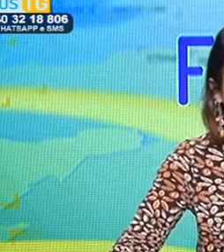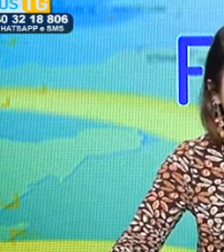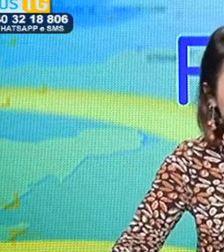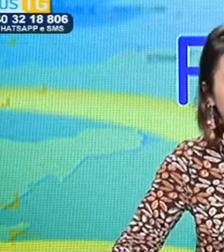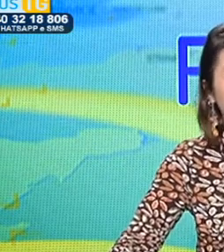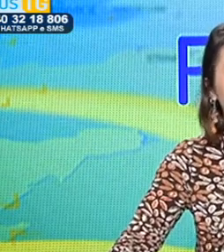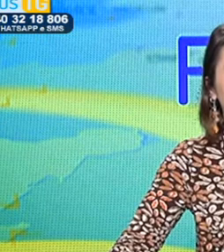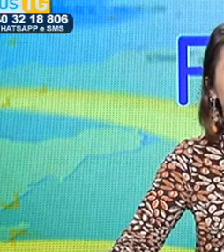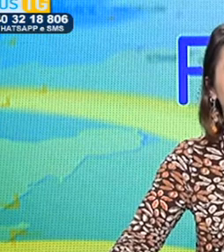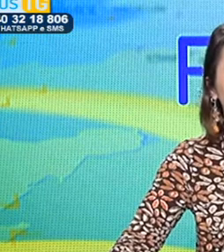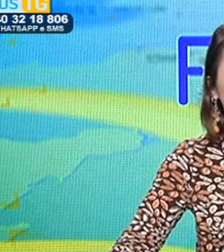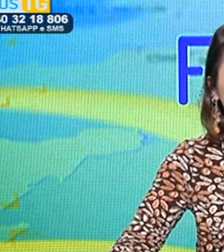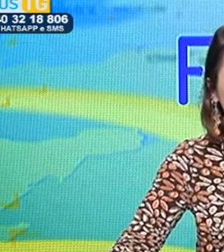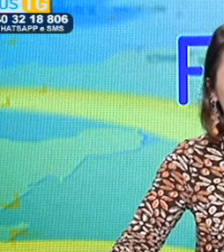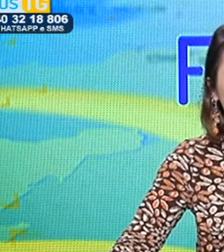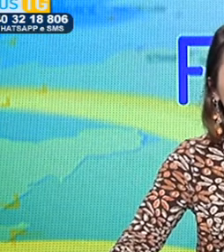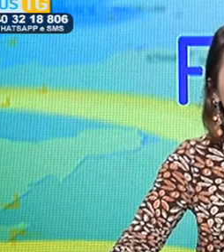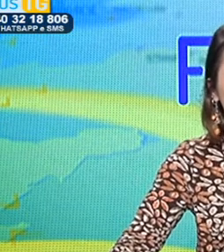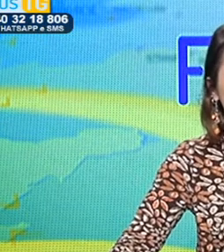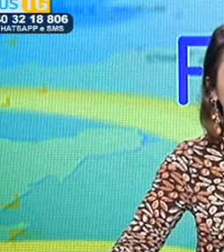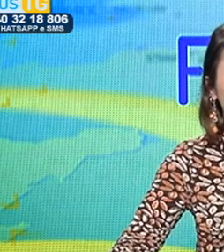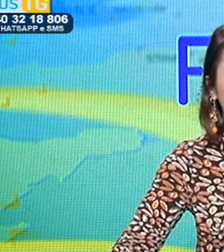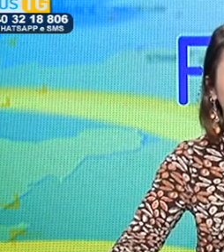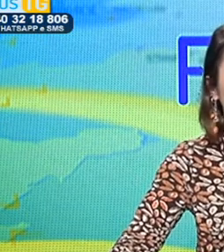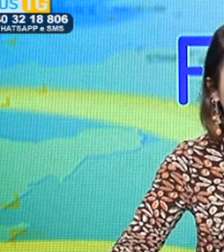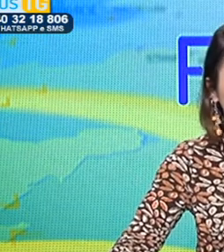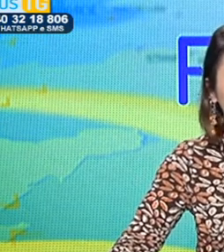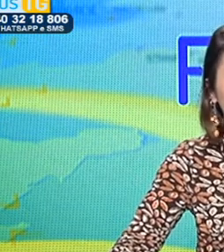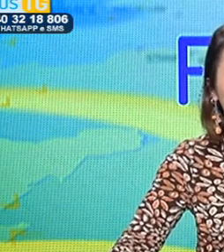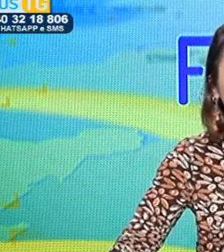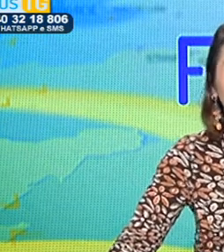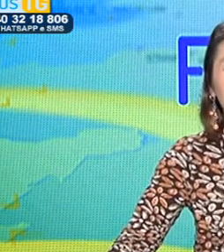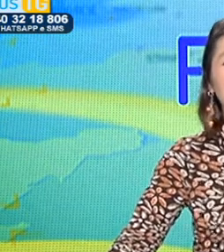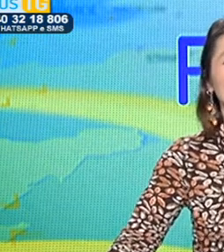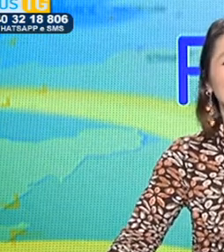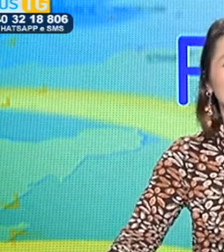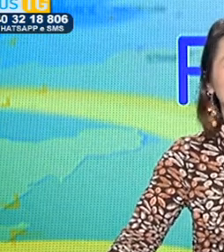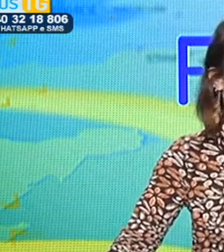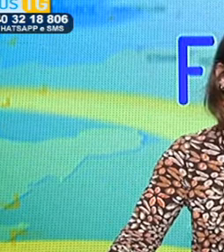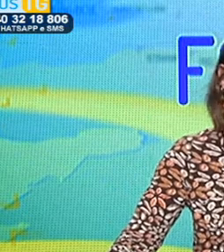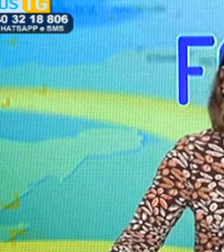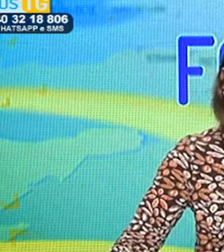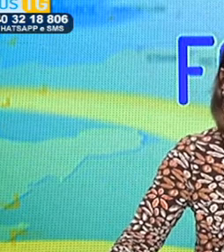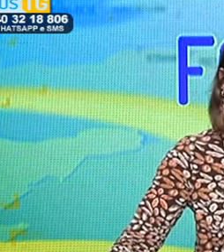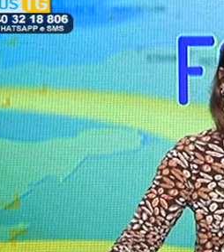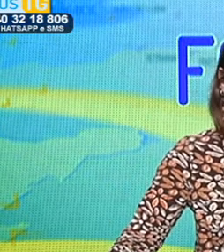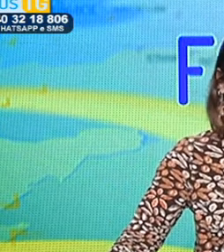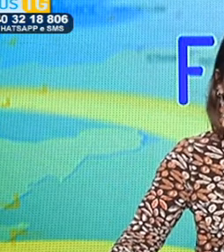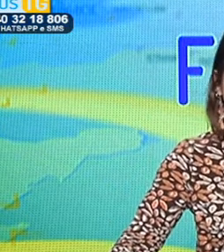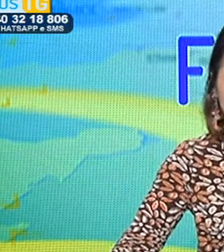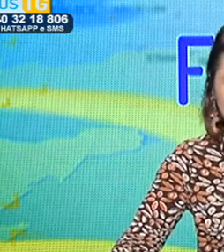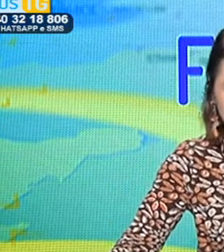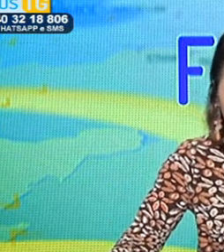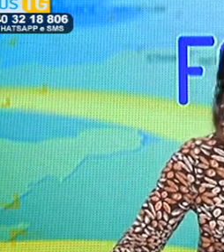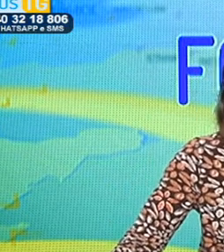zone, in alcune aree, tantissimi anziani, soprattutto over ottantenni che non hanno fatto il vaccino, non si sono recati a